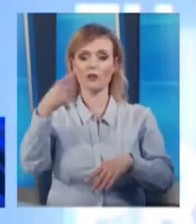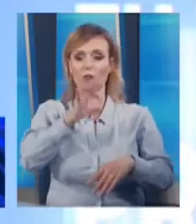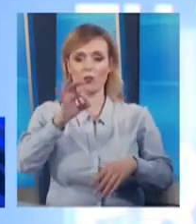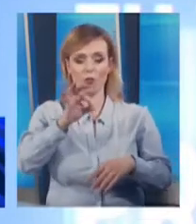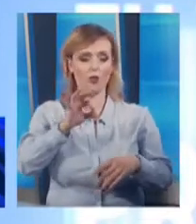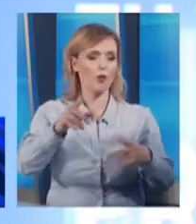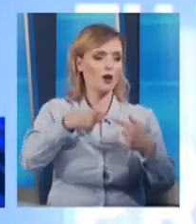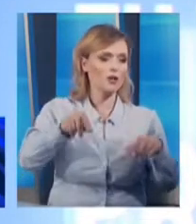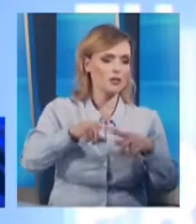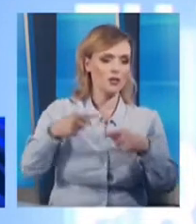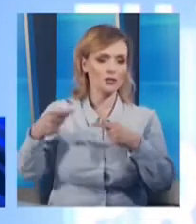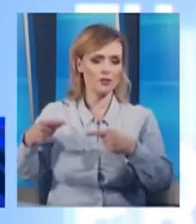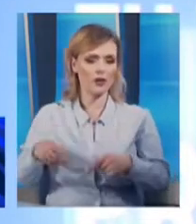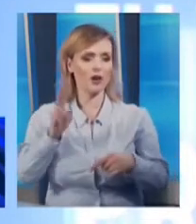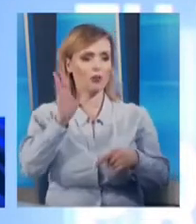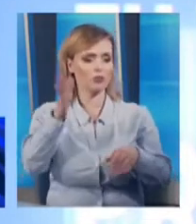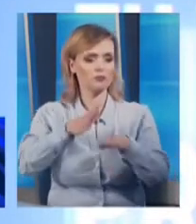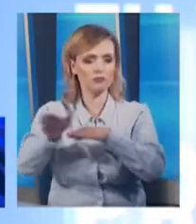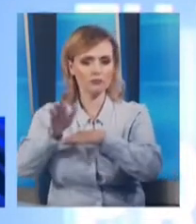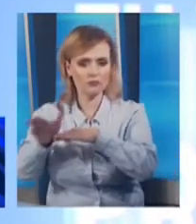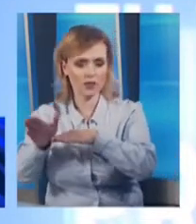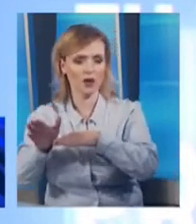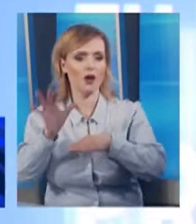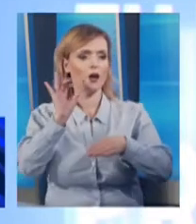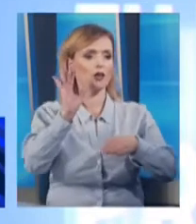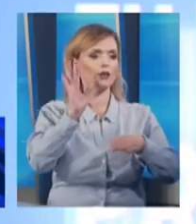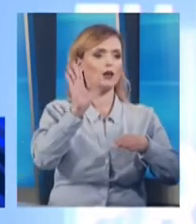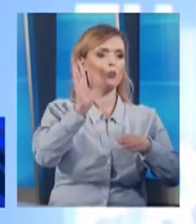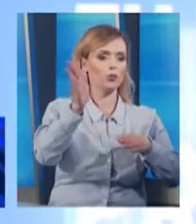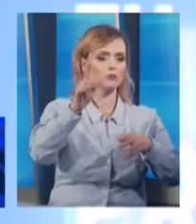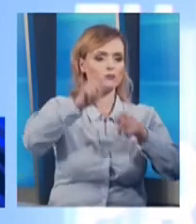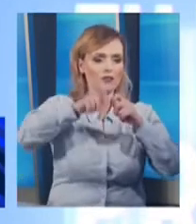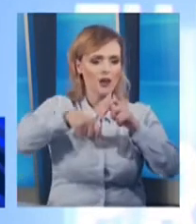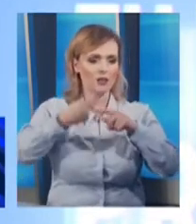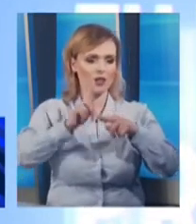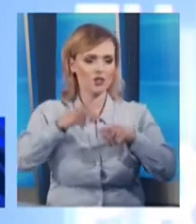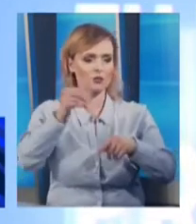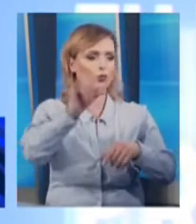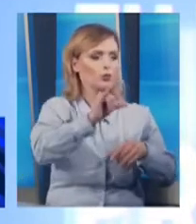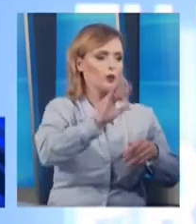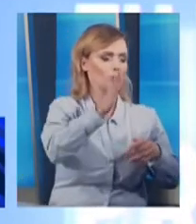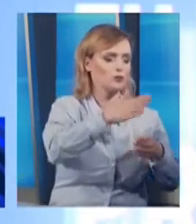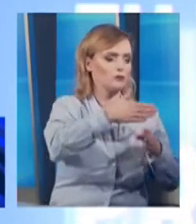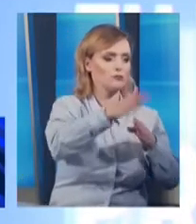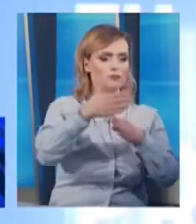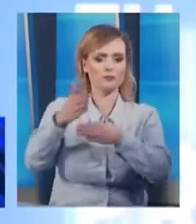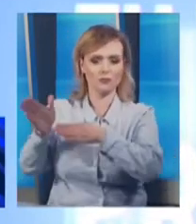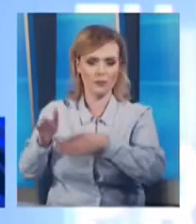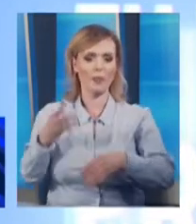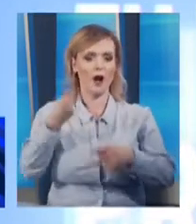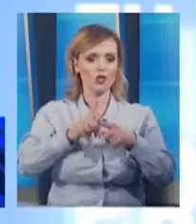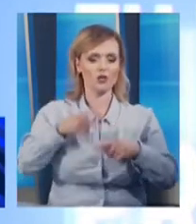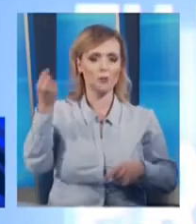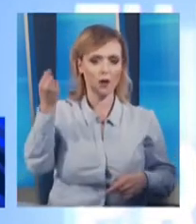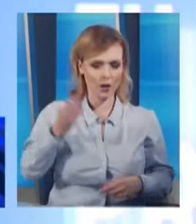de implementare, cele care vor implementa, vor valorifica aceste resurse, ministere, dar și,